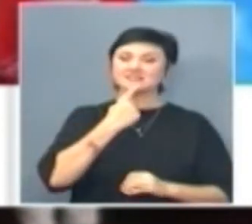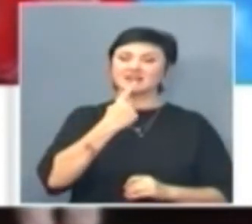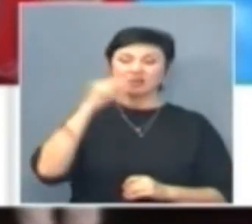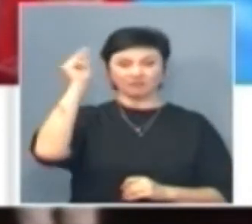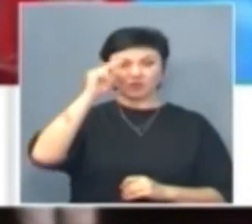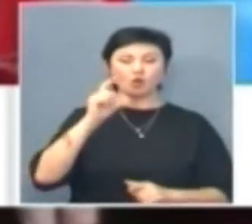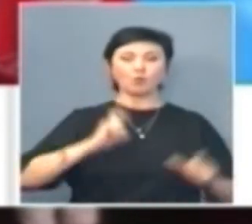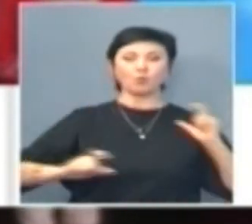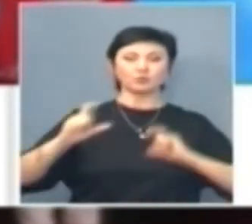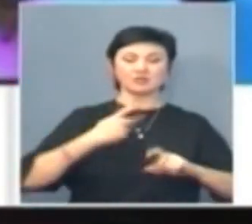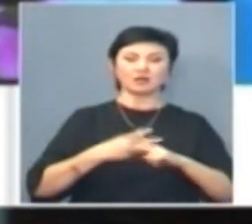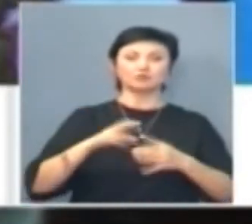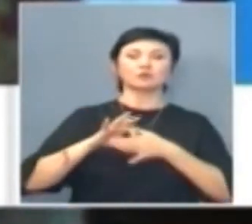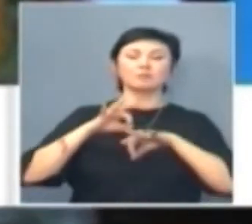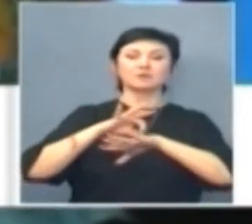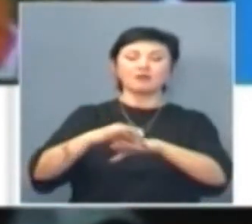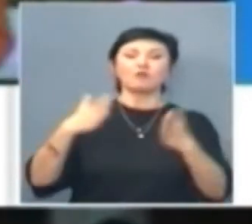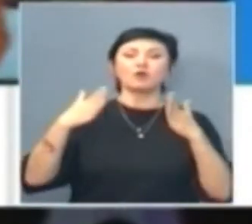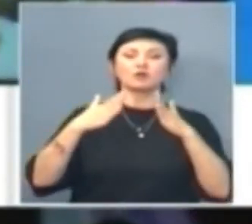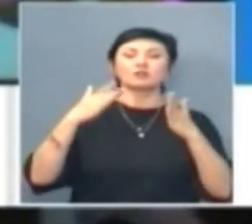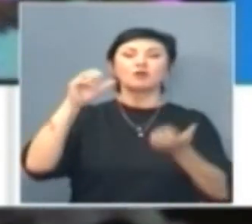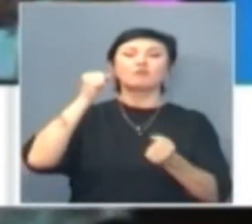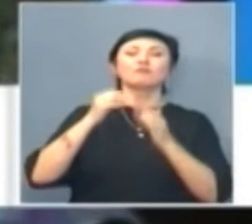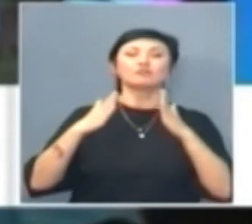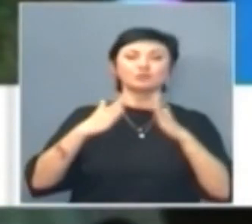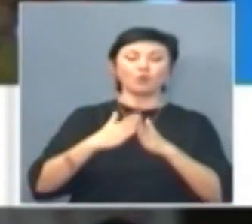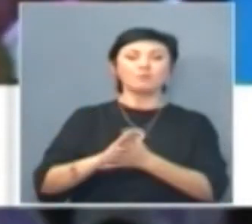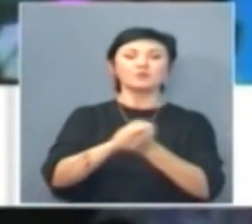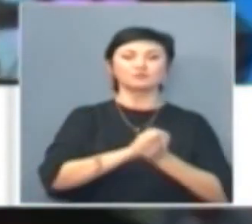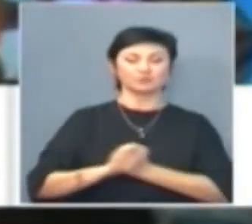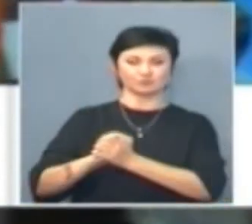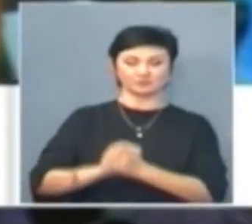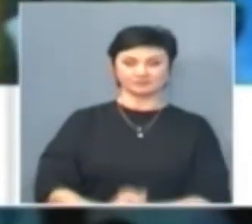проводятся в Доме дружбы, Центре общественного согласия. Ирина Санникова, Намацепула, Алтай Акпарат.